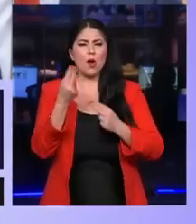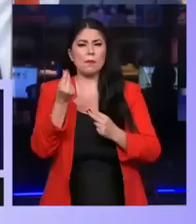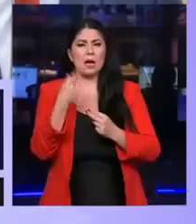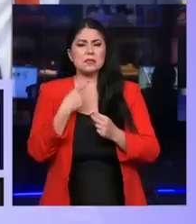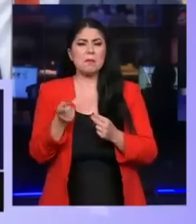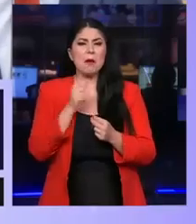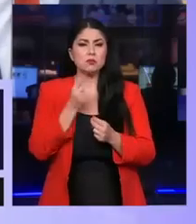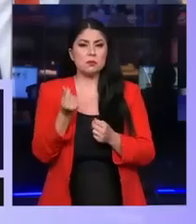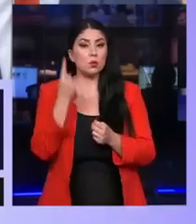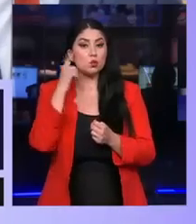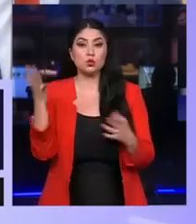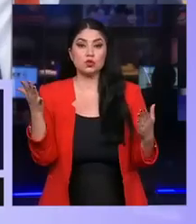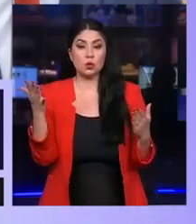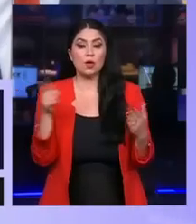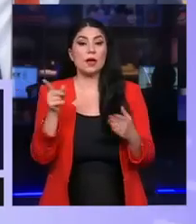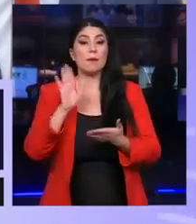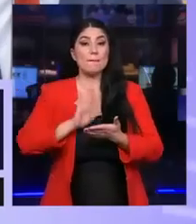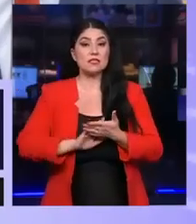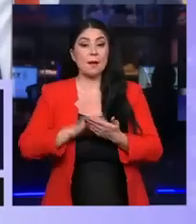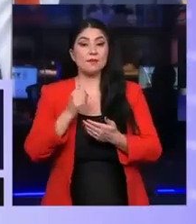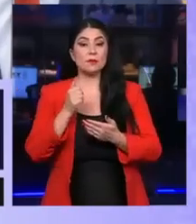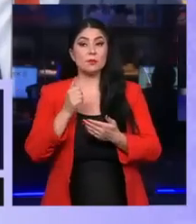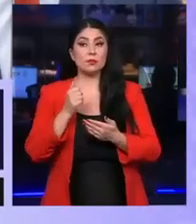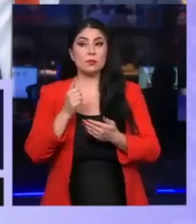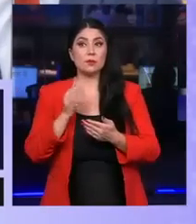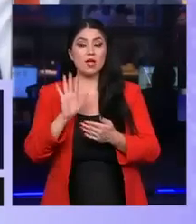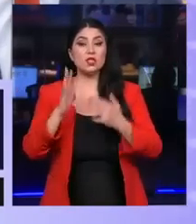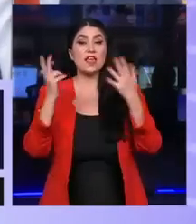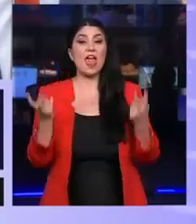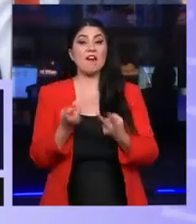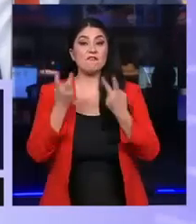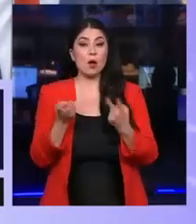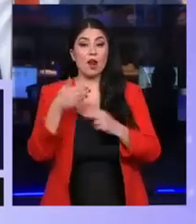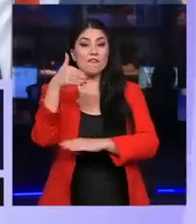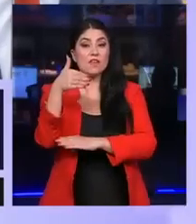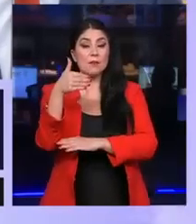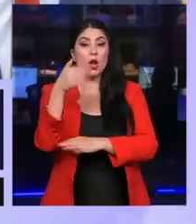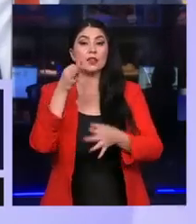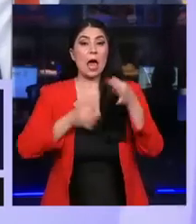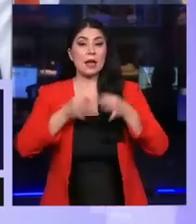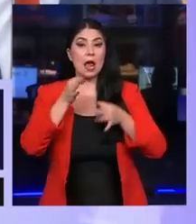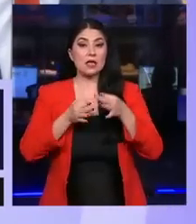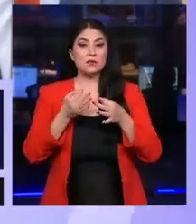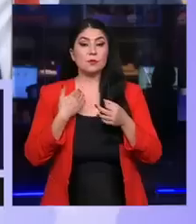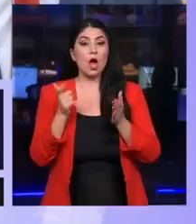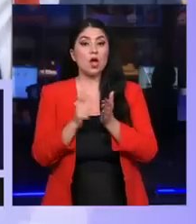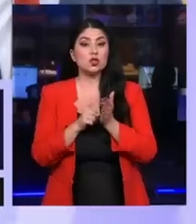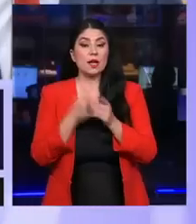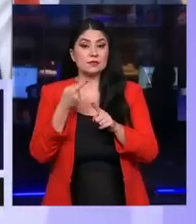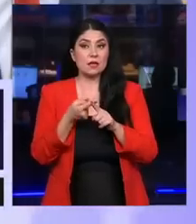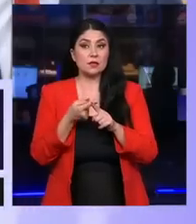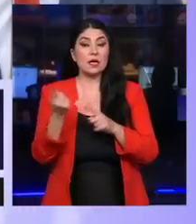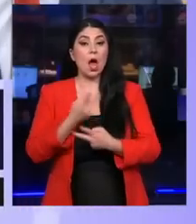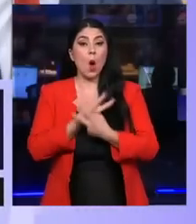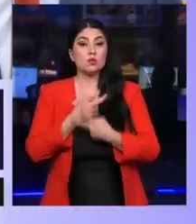este mult mai mică, nu știu. Eu m-am bazat pe aceste valori ale firmelor de consultanță ca să-i cer lui Nehammer în